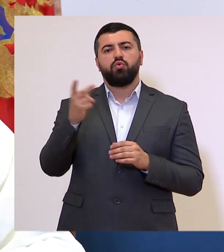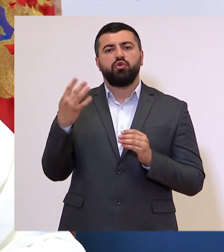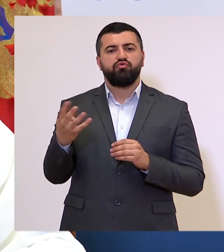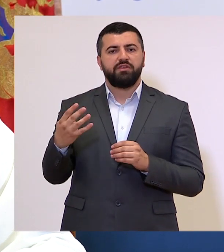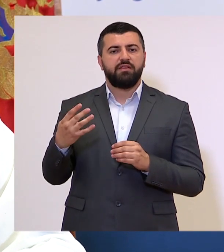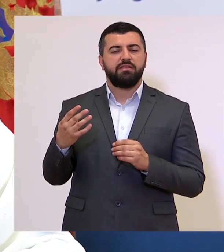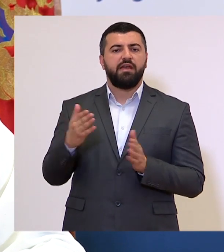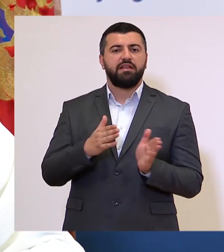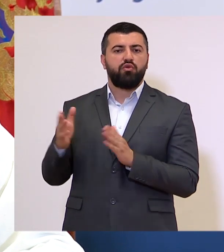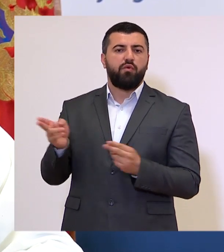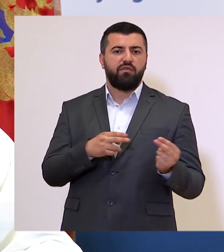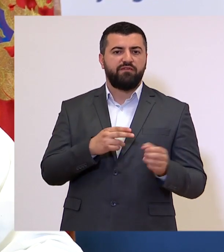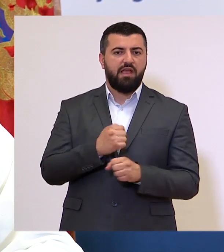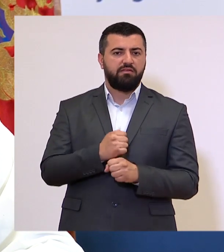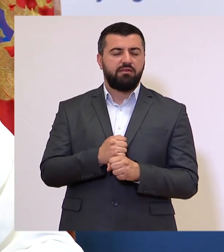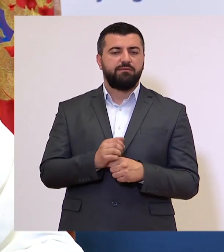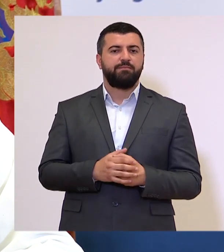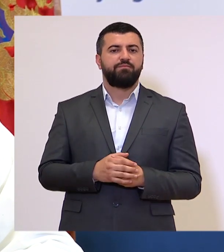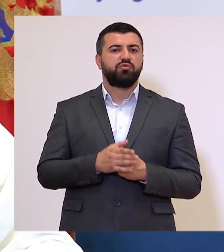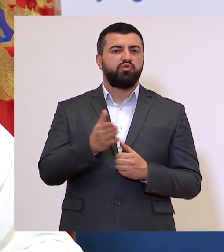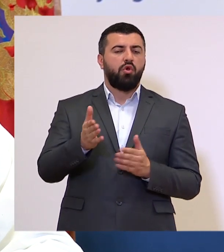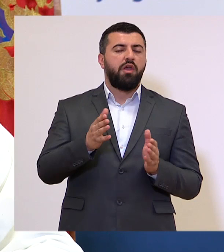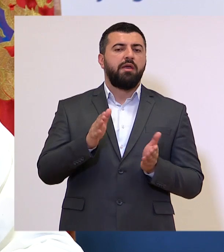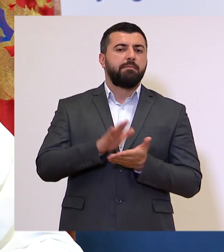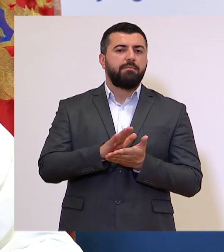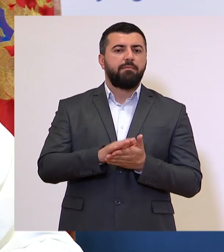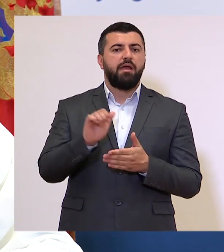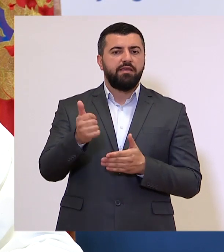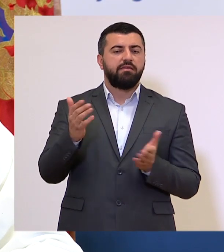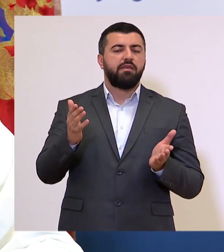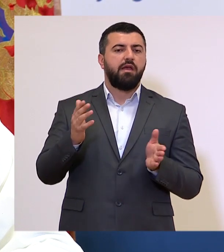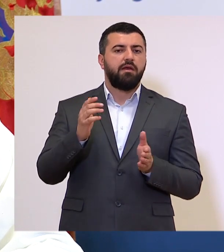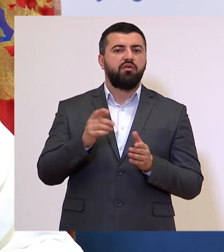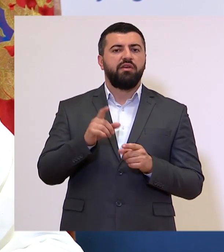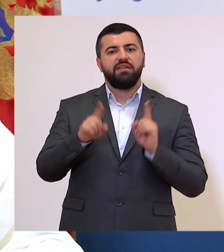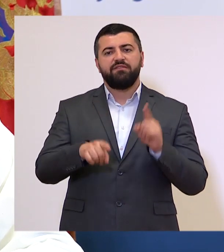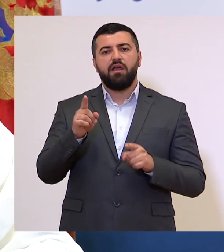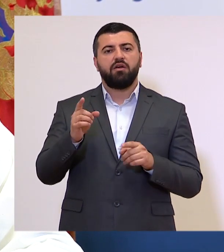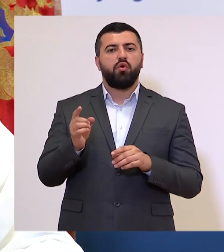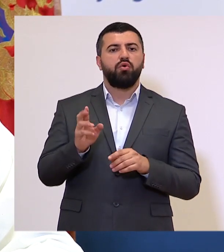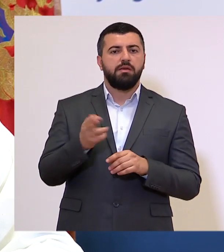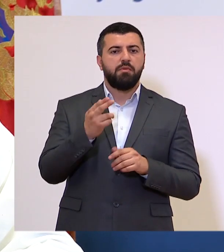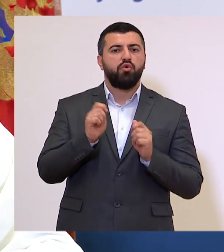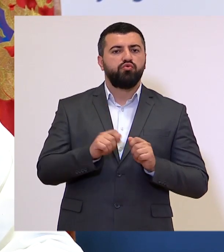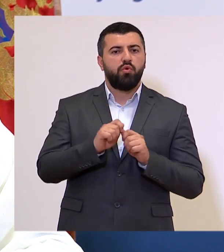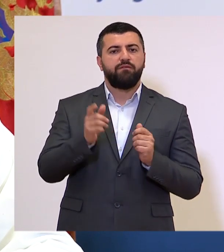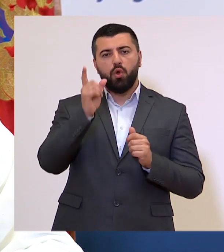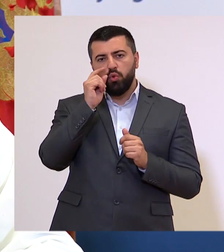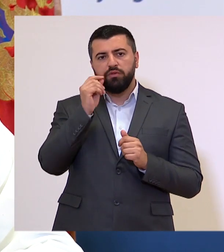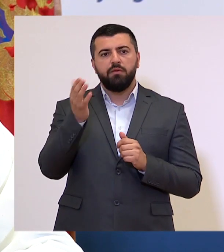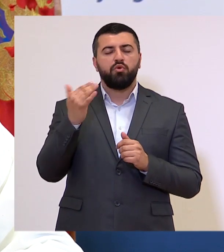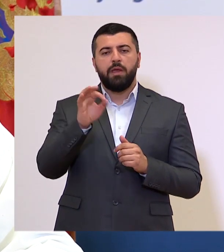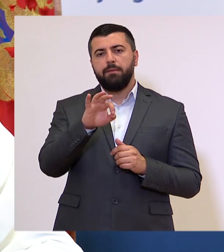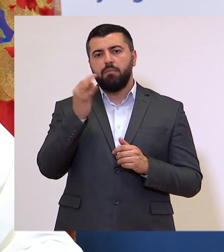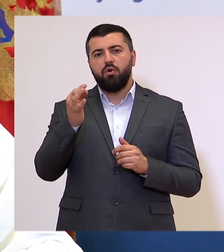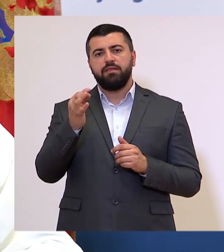40 su u redovnom procesu rada. To je način organizacije koji jeste model da u svakom segmentu čuvamo ljude da budu po